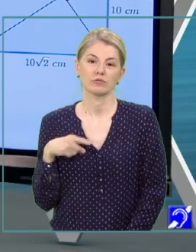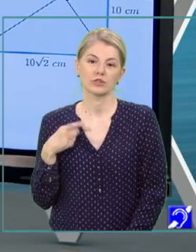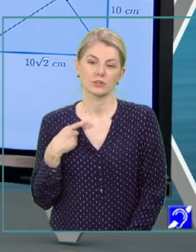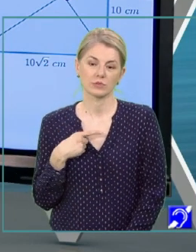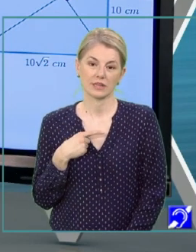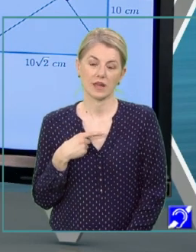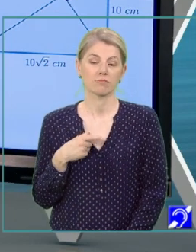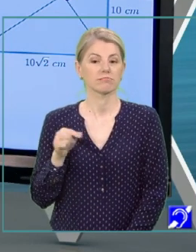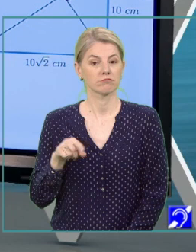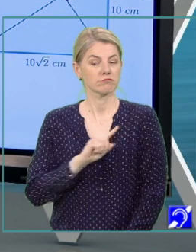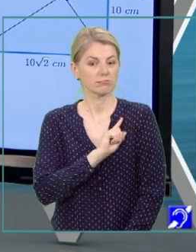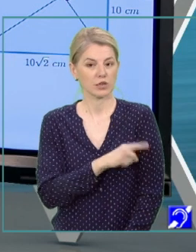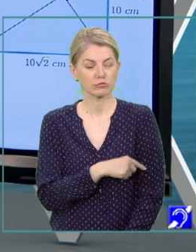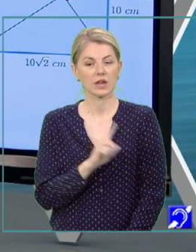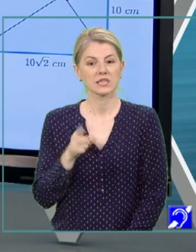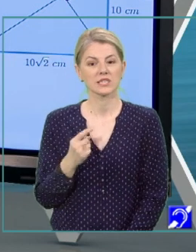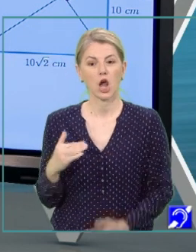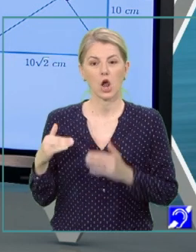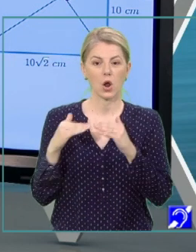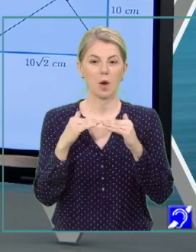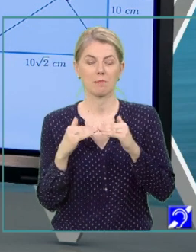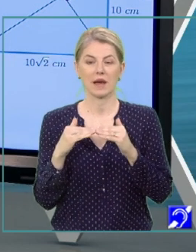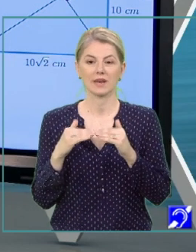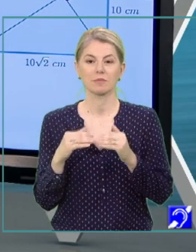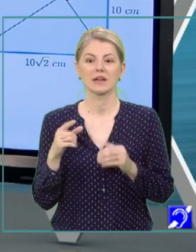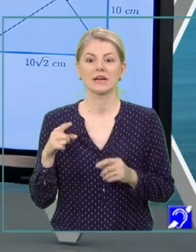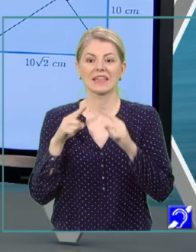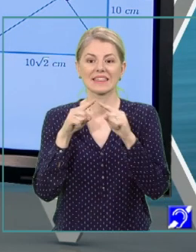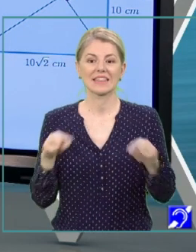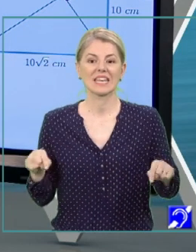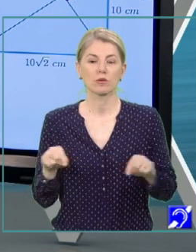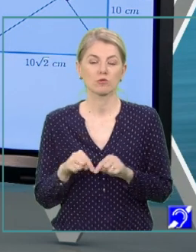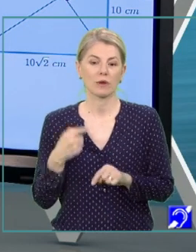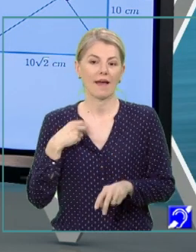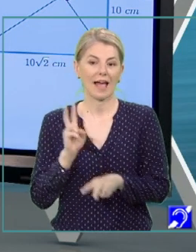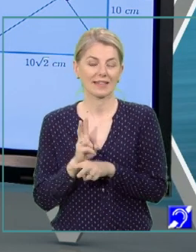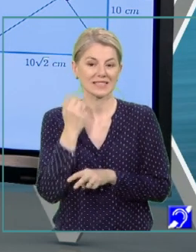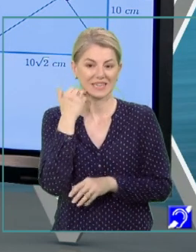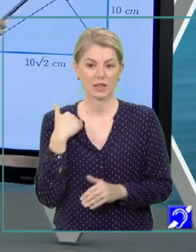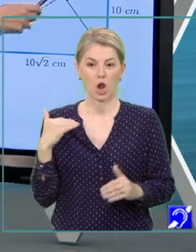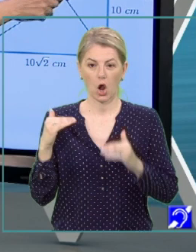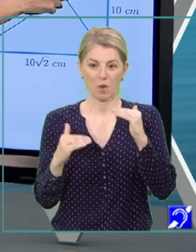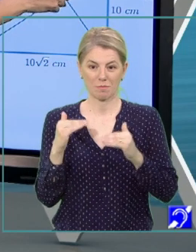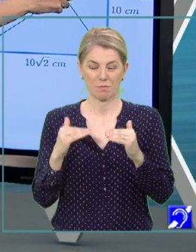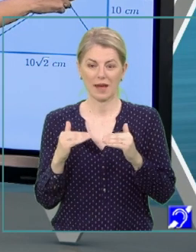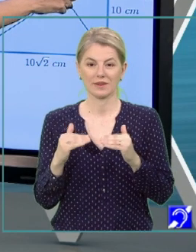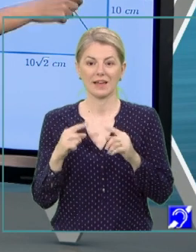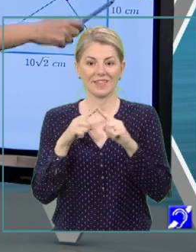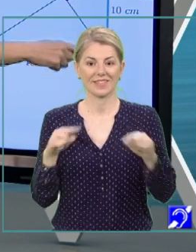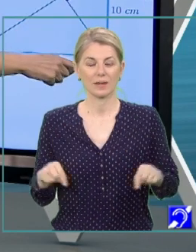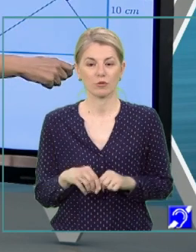în măsură să comparăm niște triunghiuri. Atenție, eu când compar aceste triunghiuri,